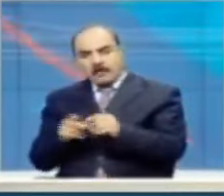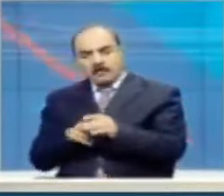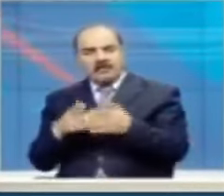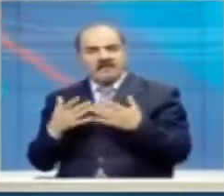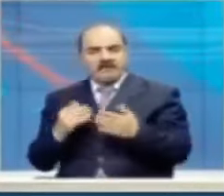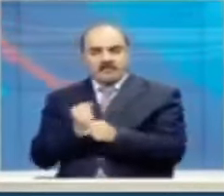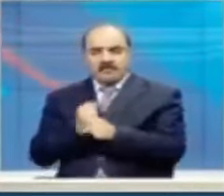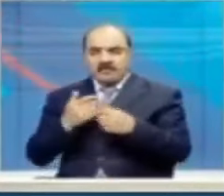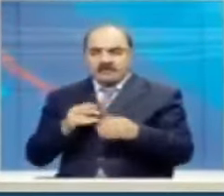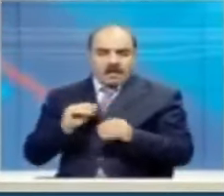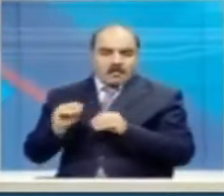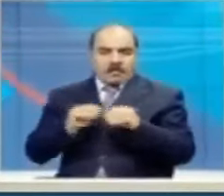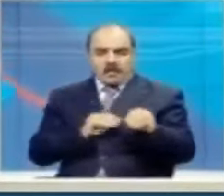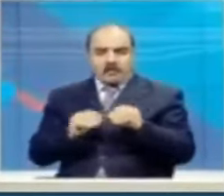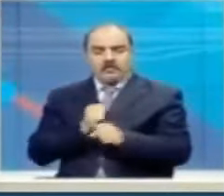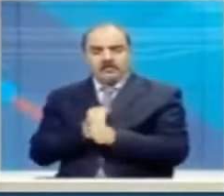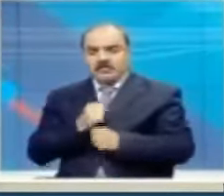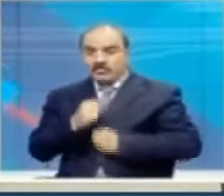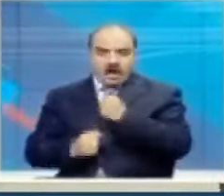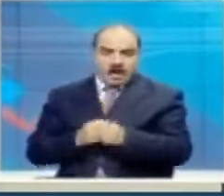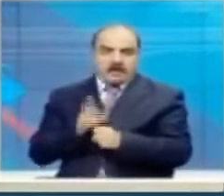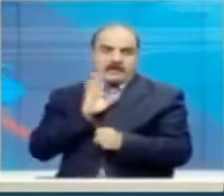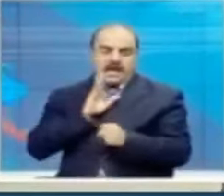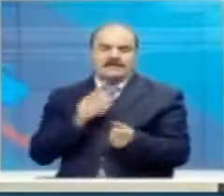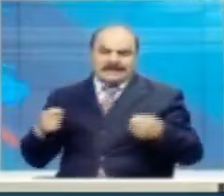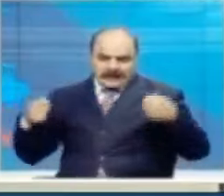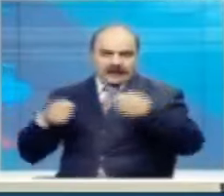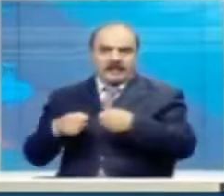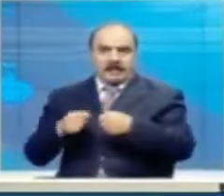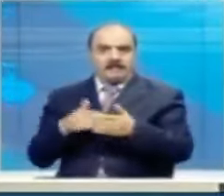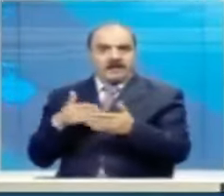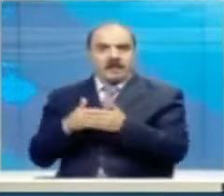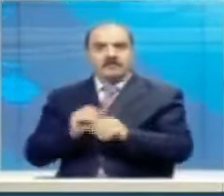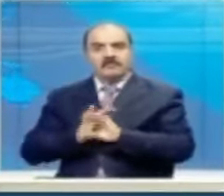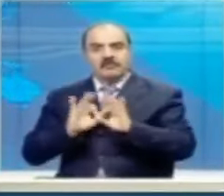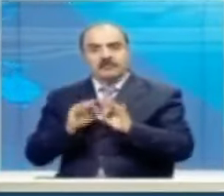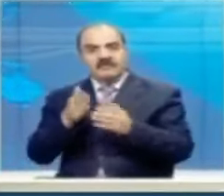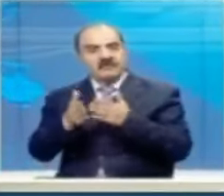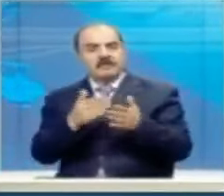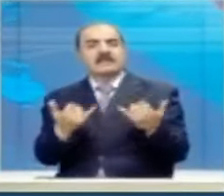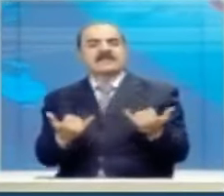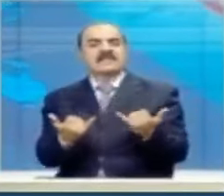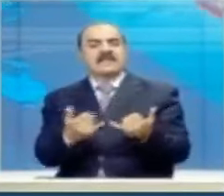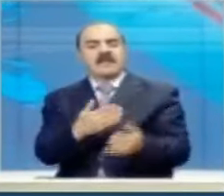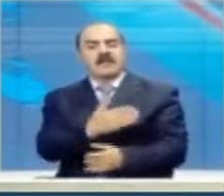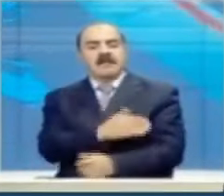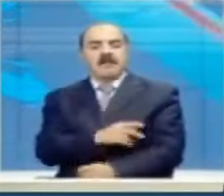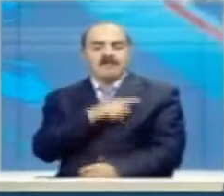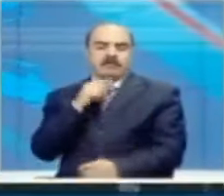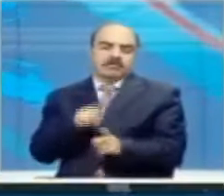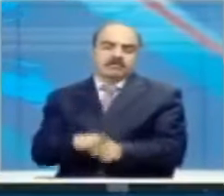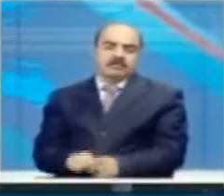بان هو يبذل مجهود اكتر ويتعلم اكت فيقدر يلاقي فرص اسهل في مجال القطاع الخاص